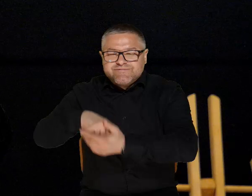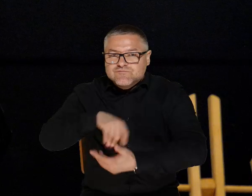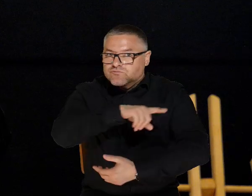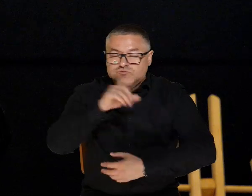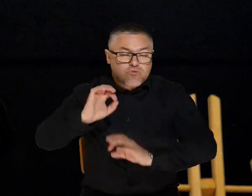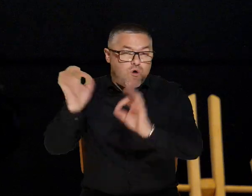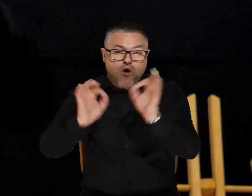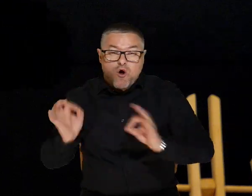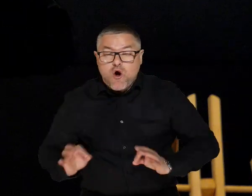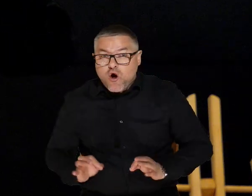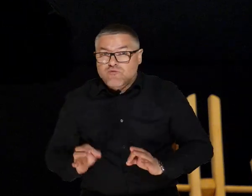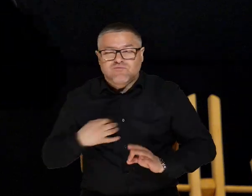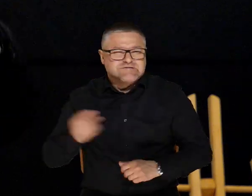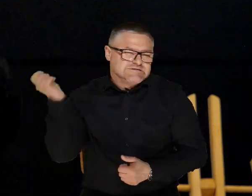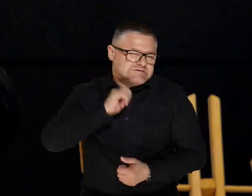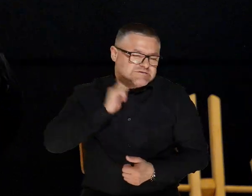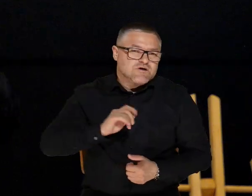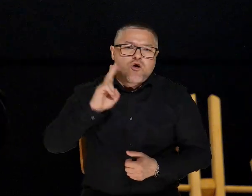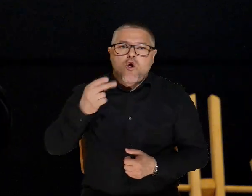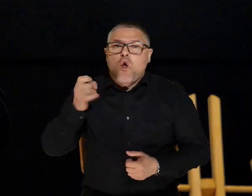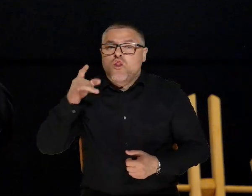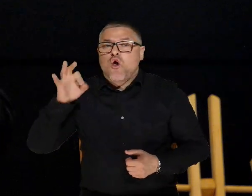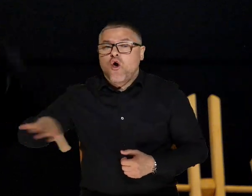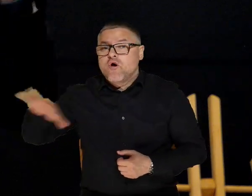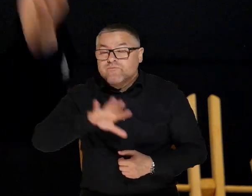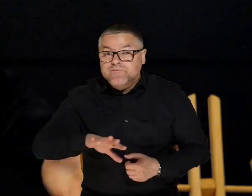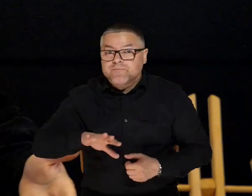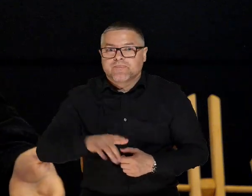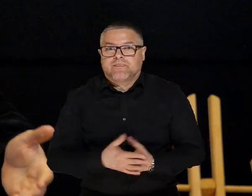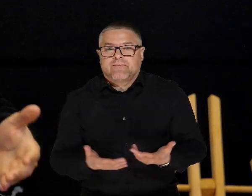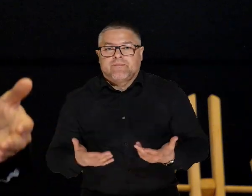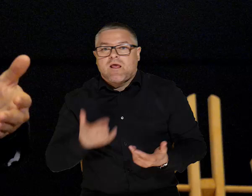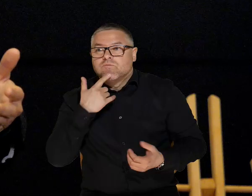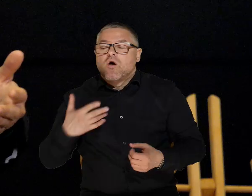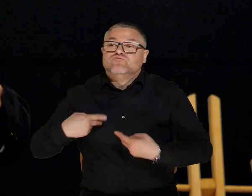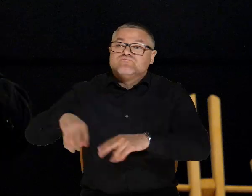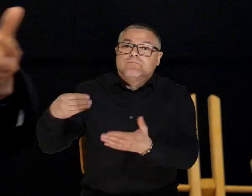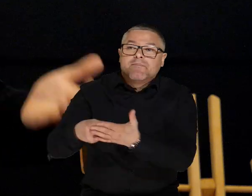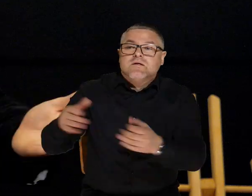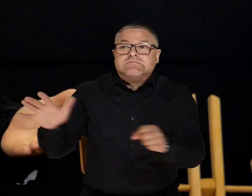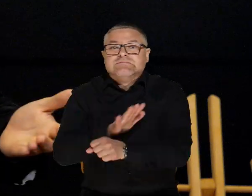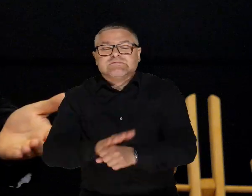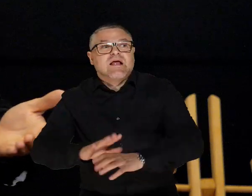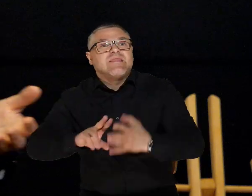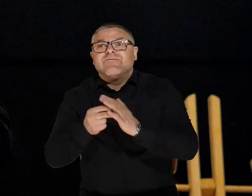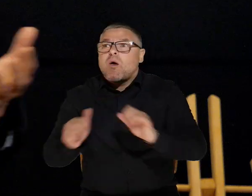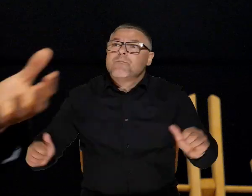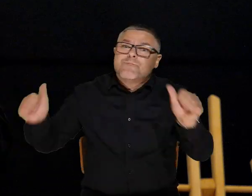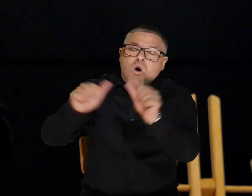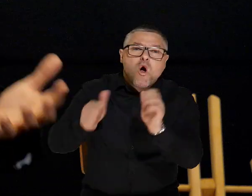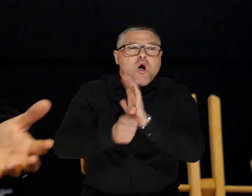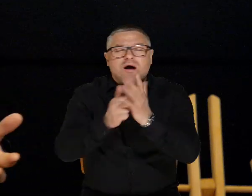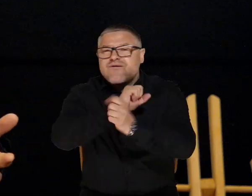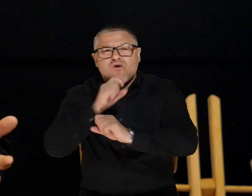było straszne ludobójstwo w Kongo, nie tylko nie było żadnych rekompensat, ale nie ma nawet pomników żadnych tego. Znaczy to w ogóle